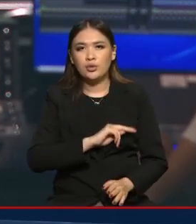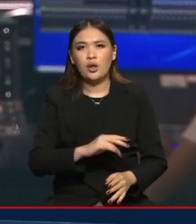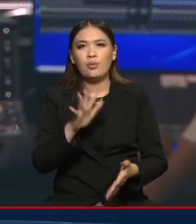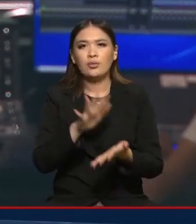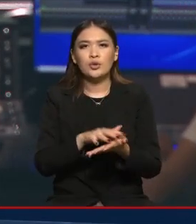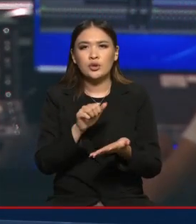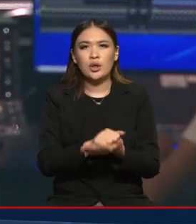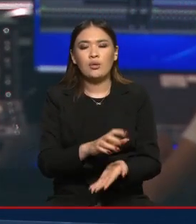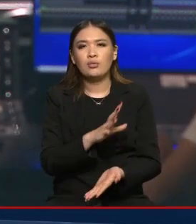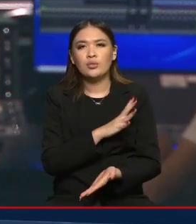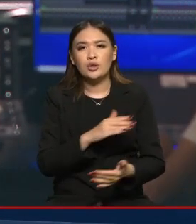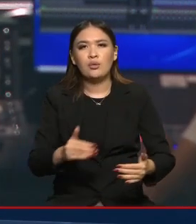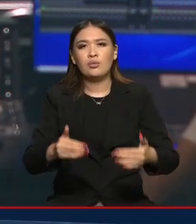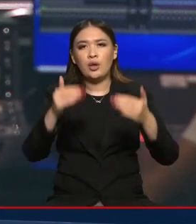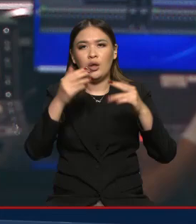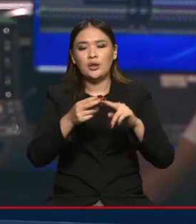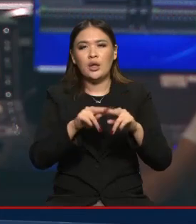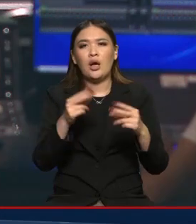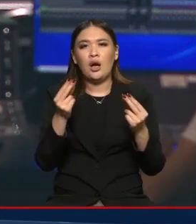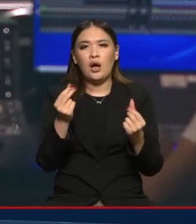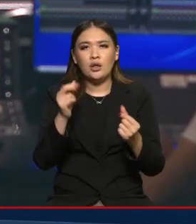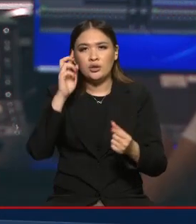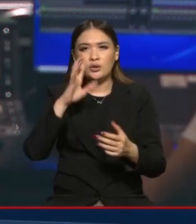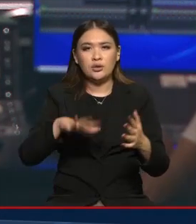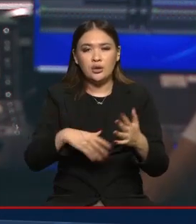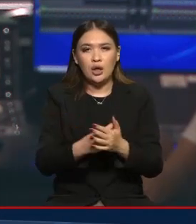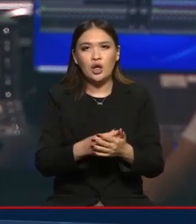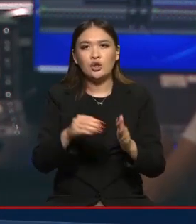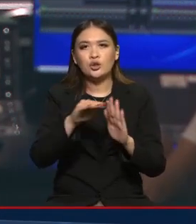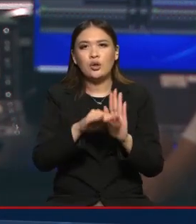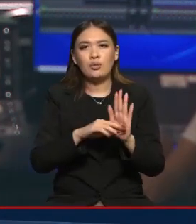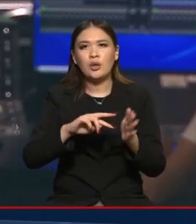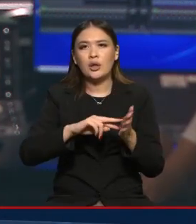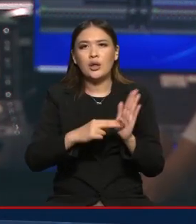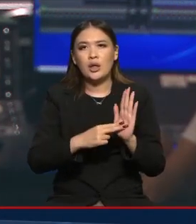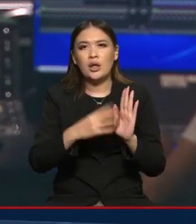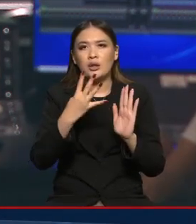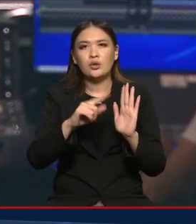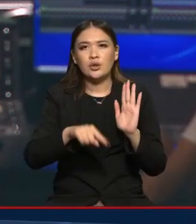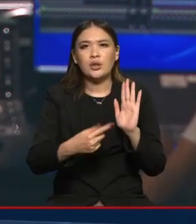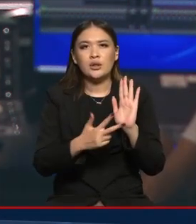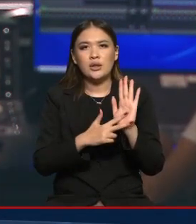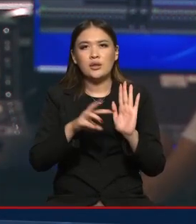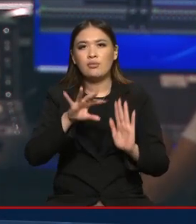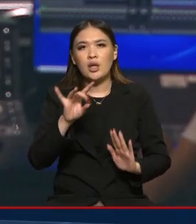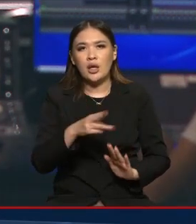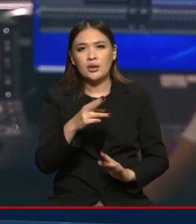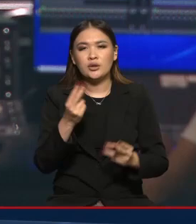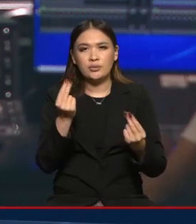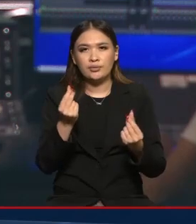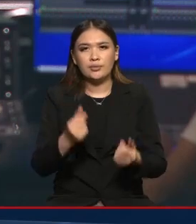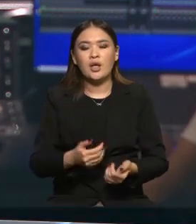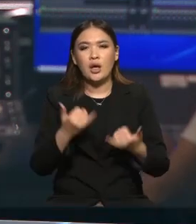бүлінген бөгеттер іздемеушілердің қаржысына жөнделіп жатыр. Жоба құны 4-8 миллиард теңгені құрап отыр.